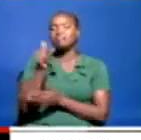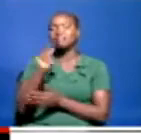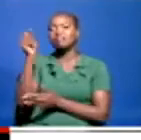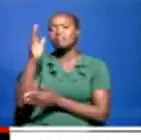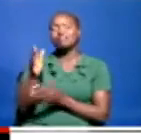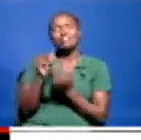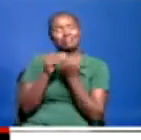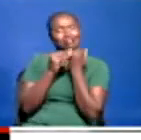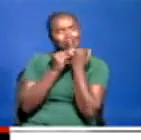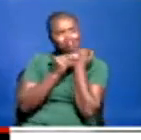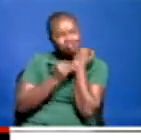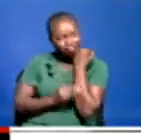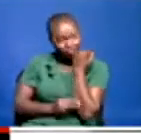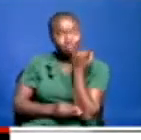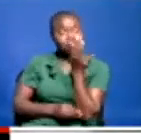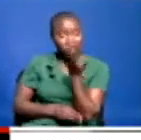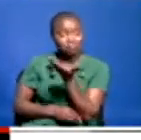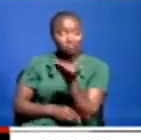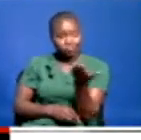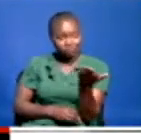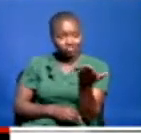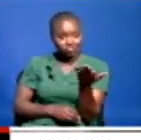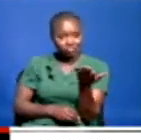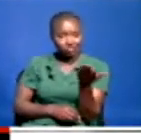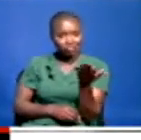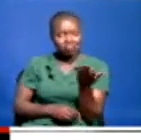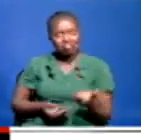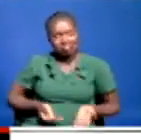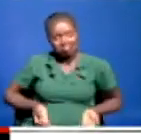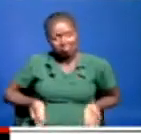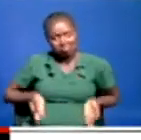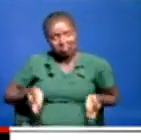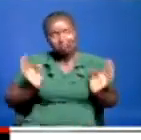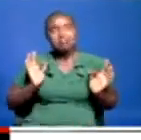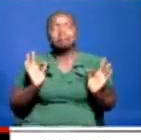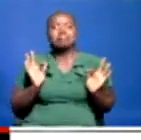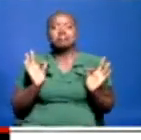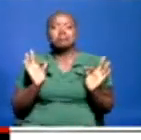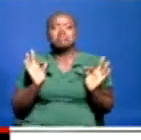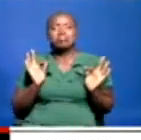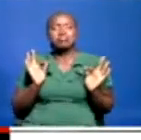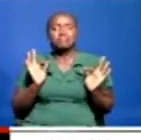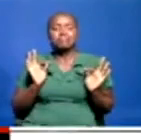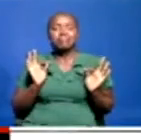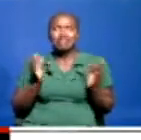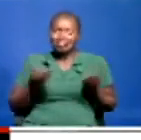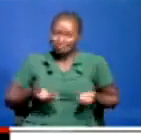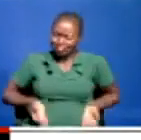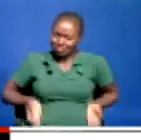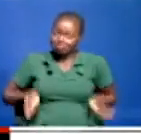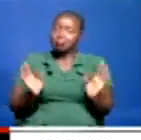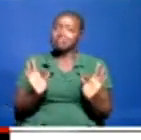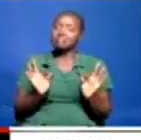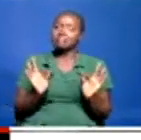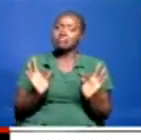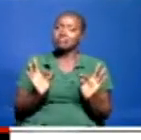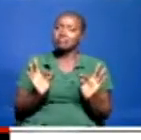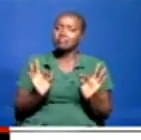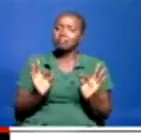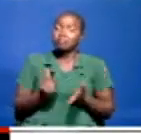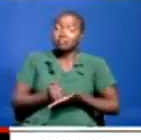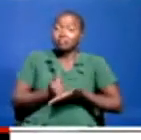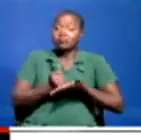maskini, ambao hawana mapato yoyote, wale ambao hawana mapato yoyote,